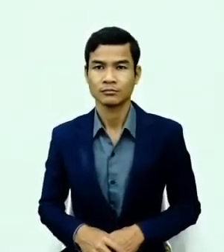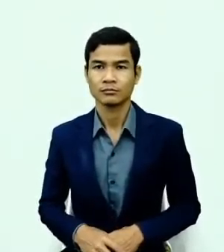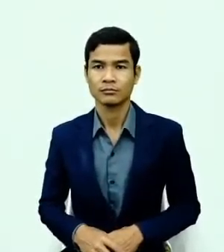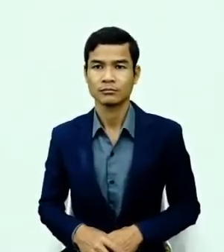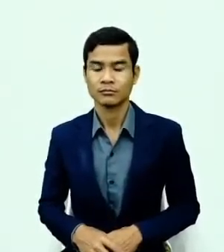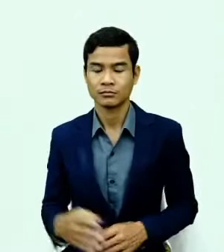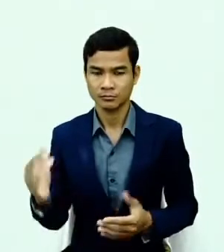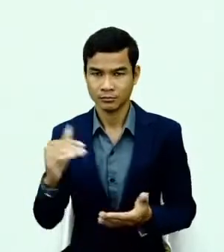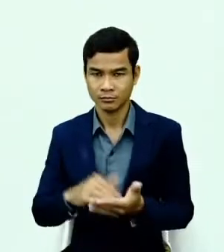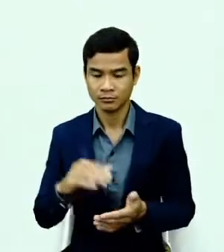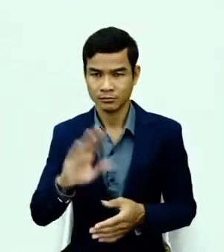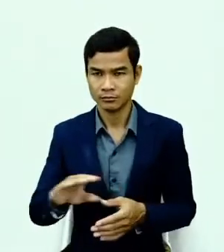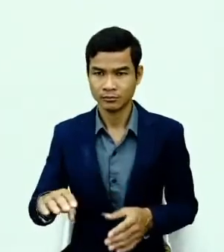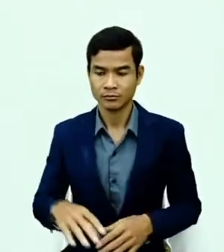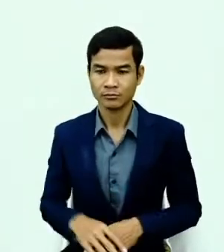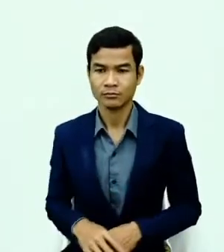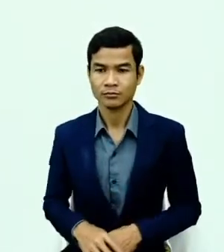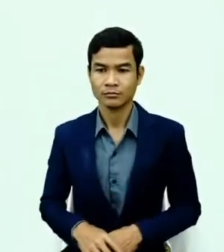ម្ដងទៀត